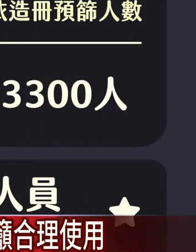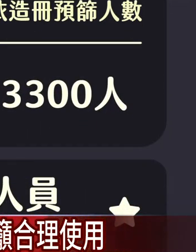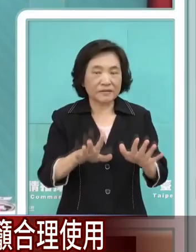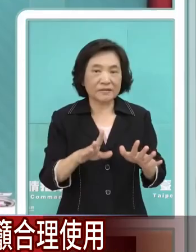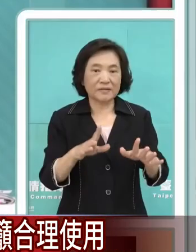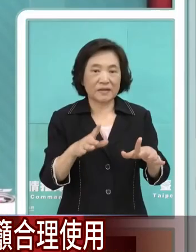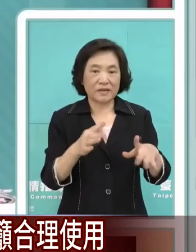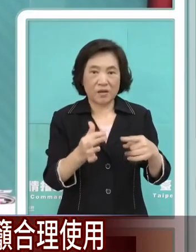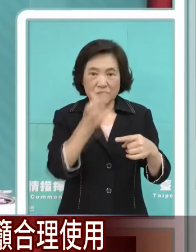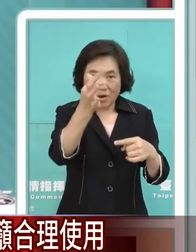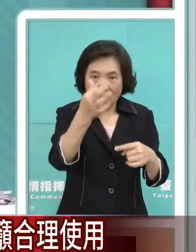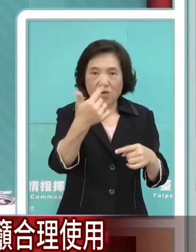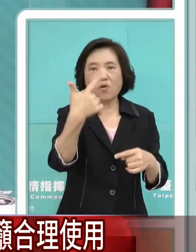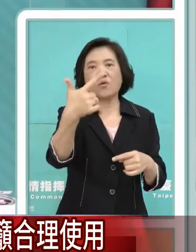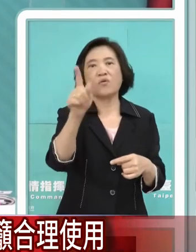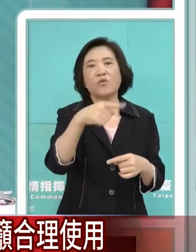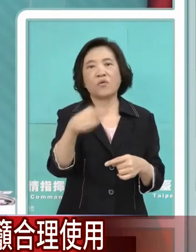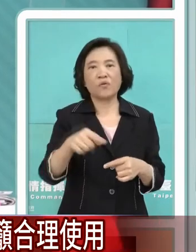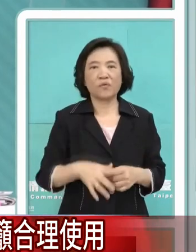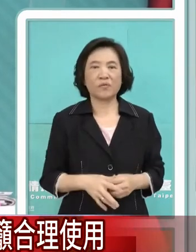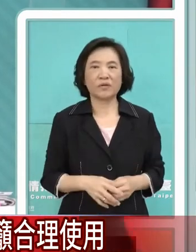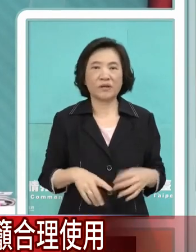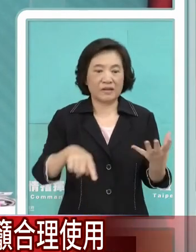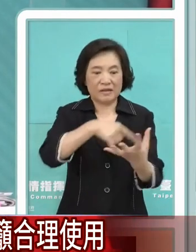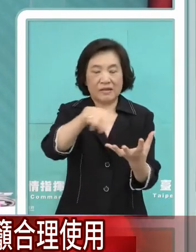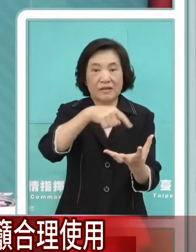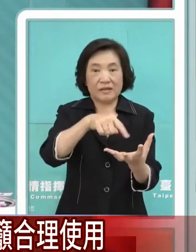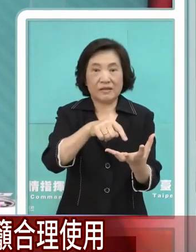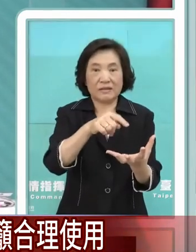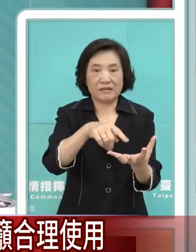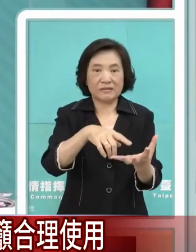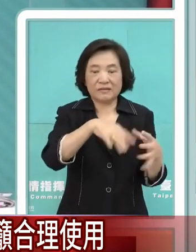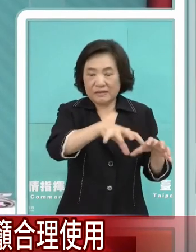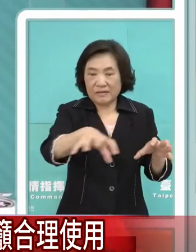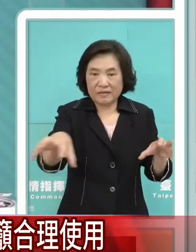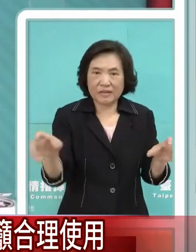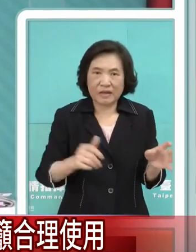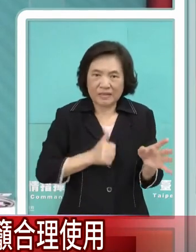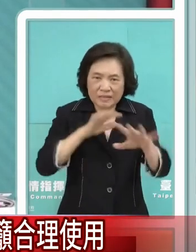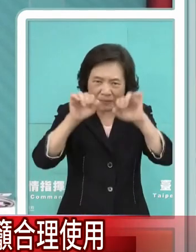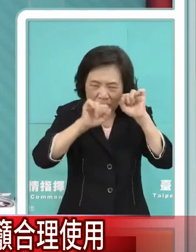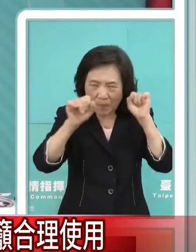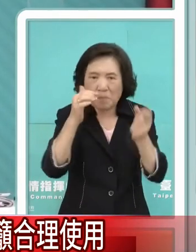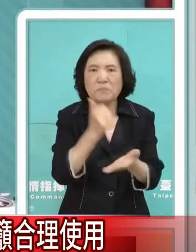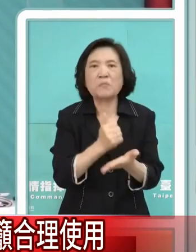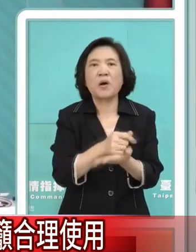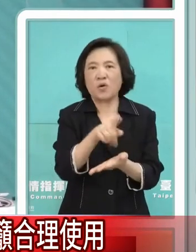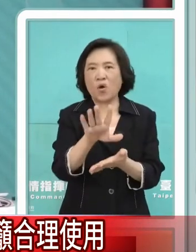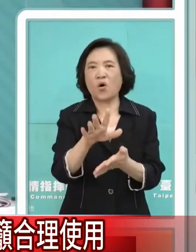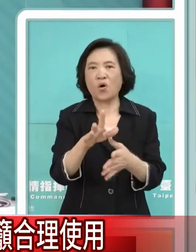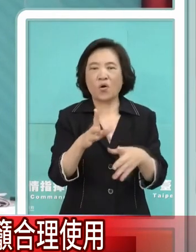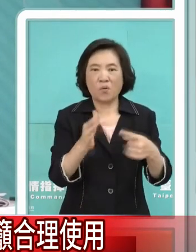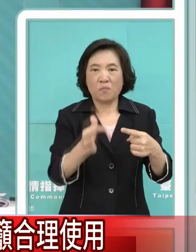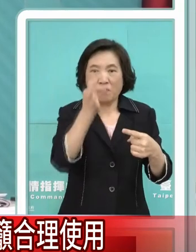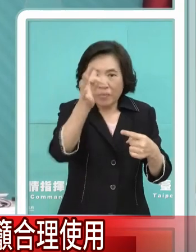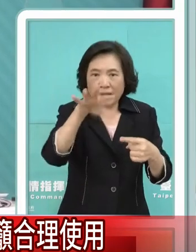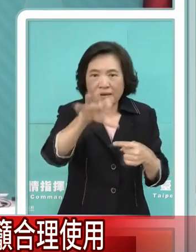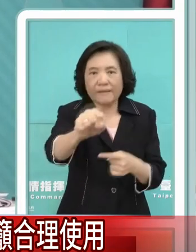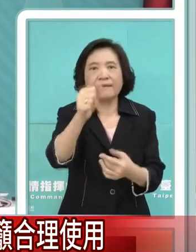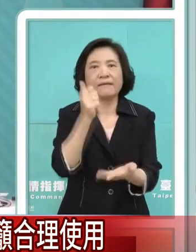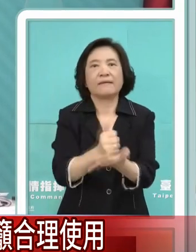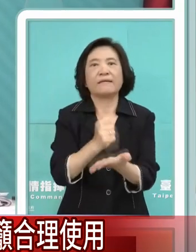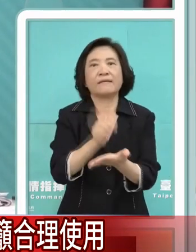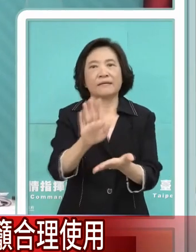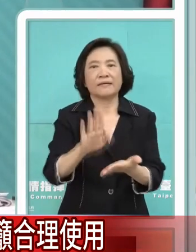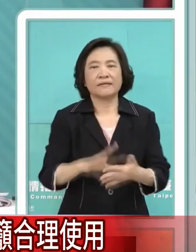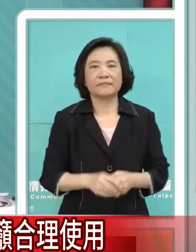有六个阳性的确诊者，也就是设立了这样的筛检站，的确有一些阳性的确诊者能够被我们找出来。